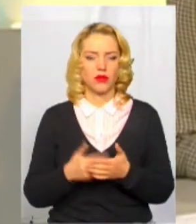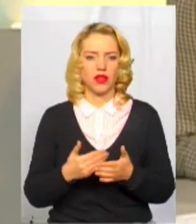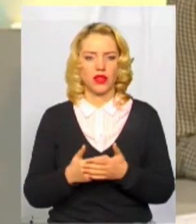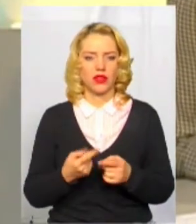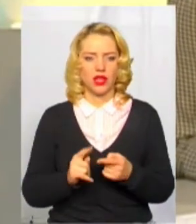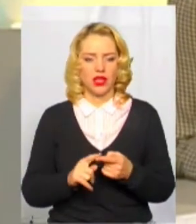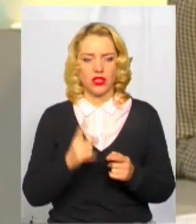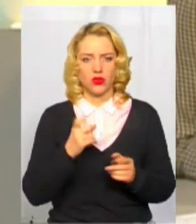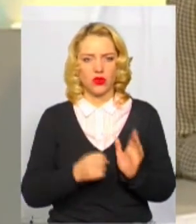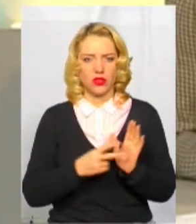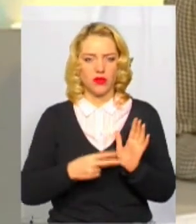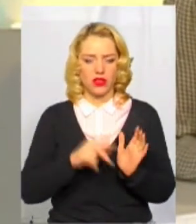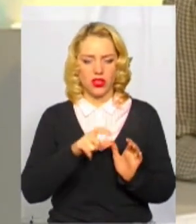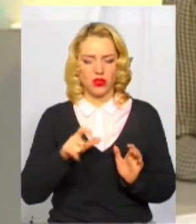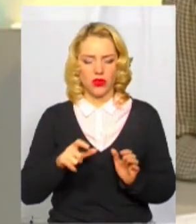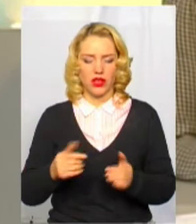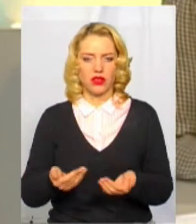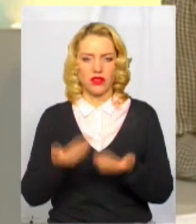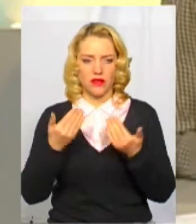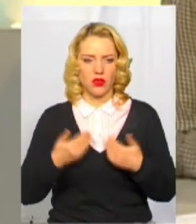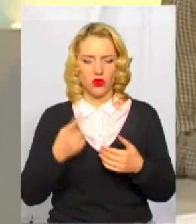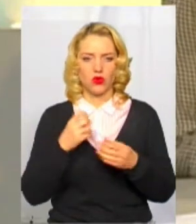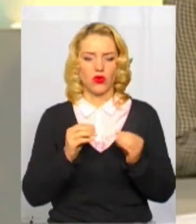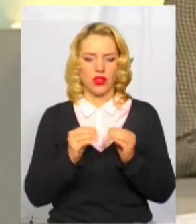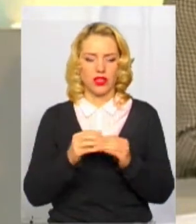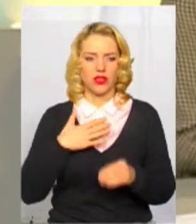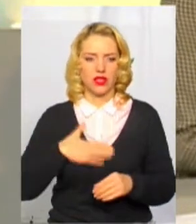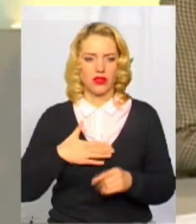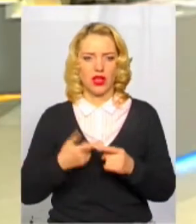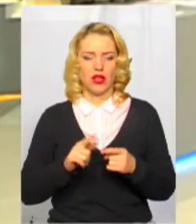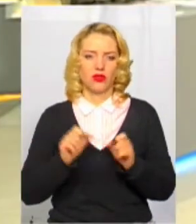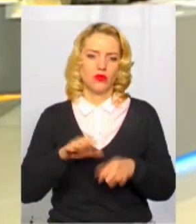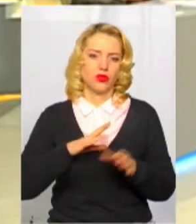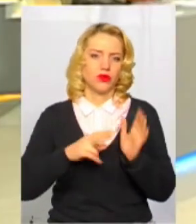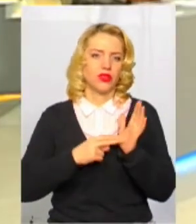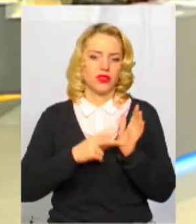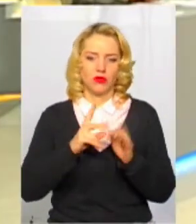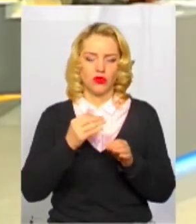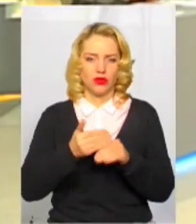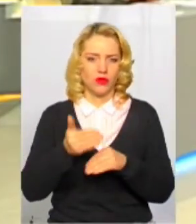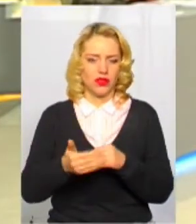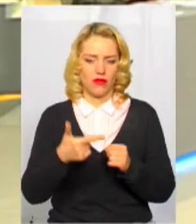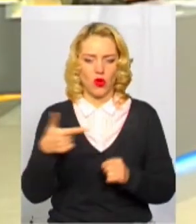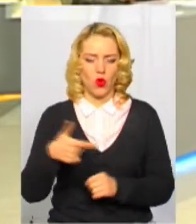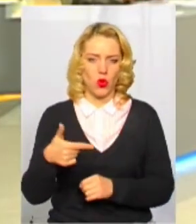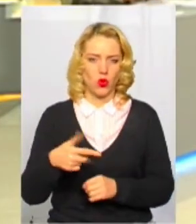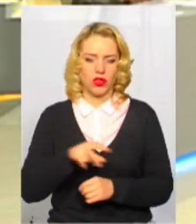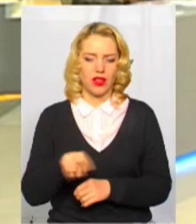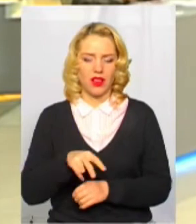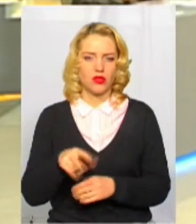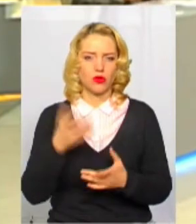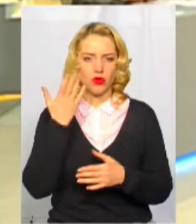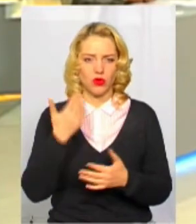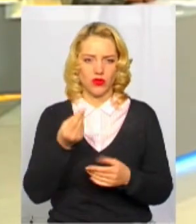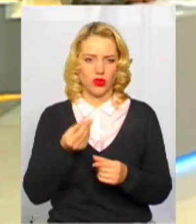прикладу, 117 чоловік звернулося, ми 110 задовільнили, тому що 7 – це було, може, грудень, в грудні місяці або в листопаді, тобто коли